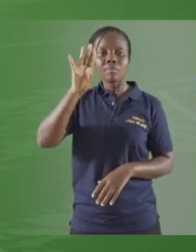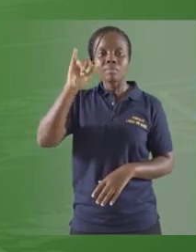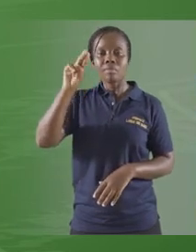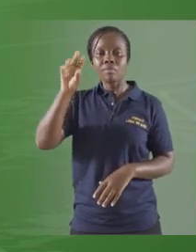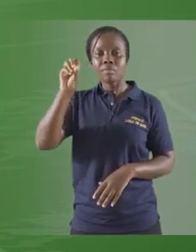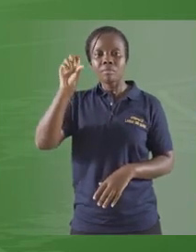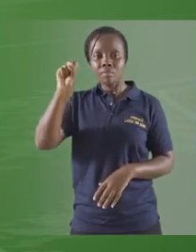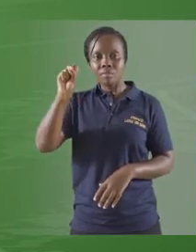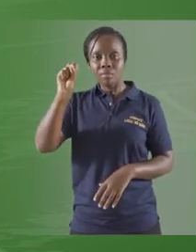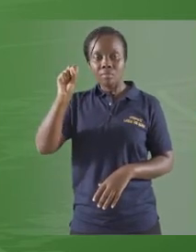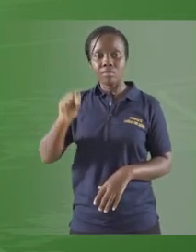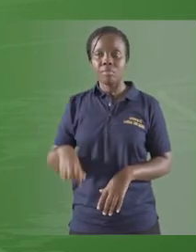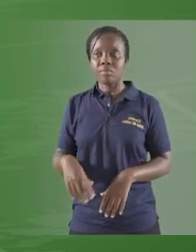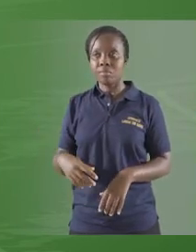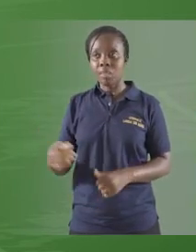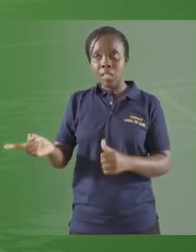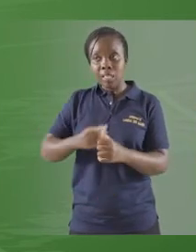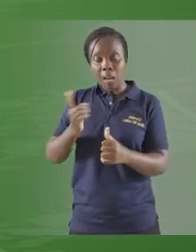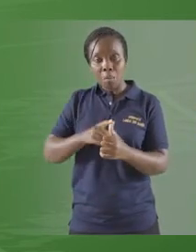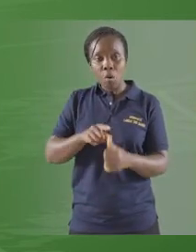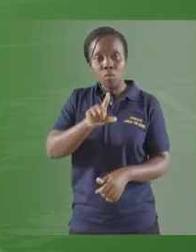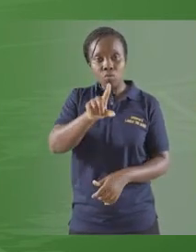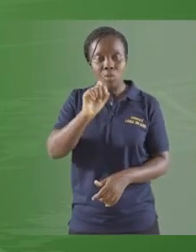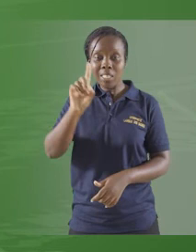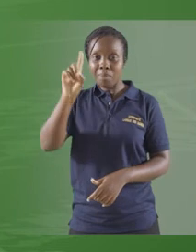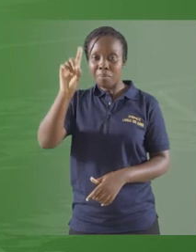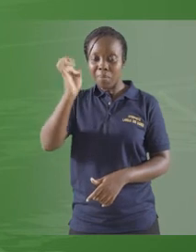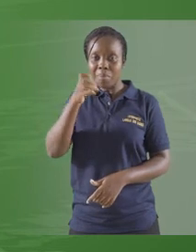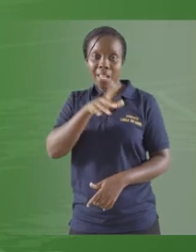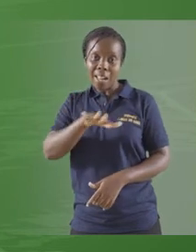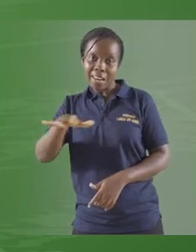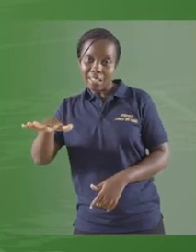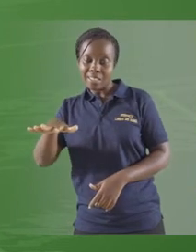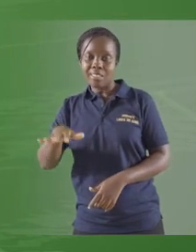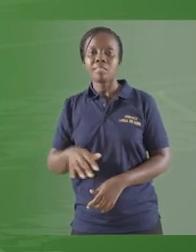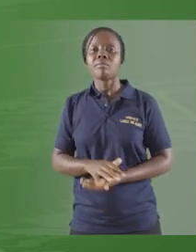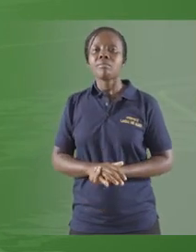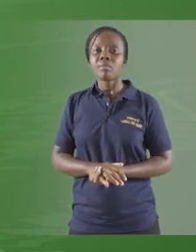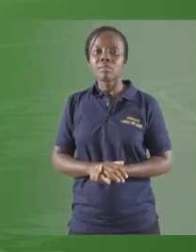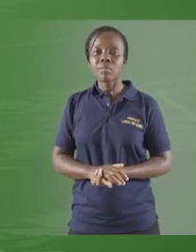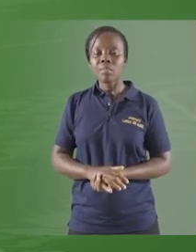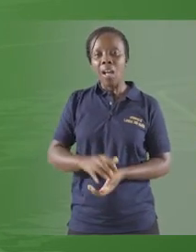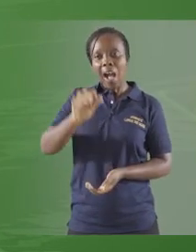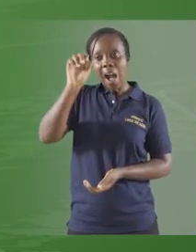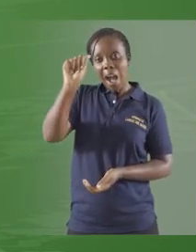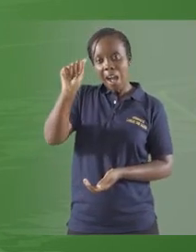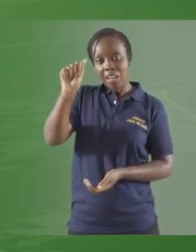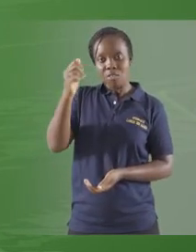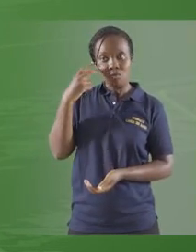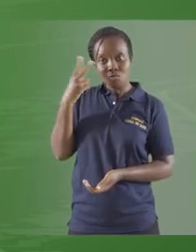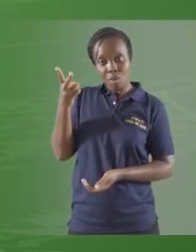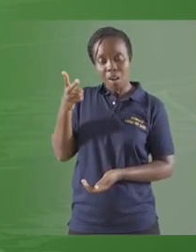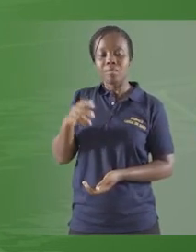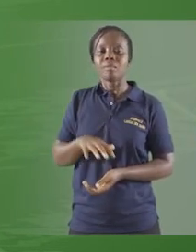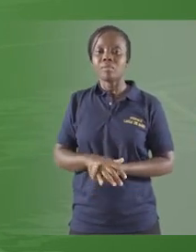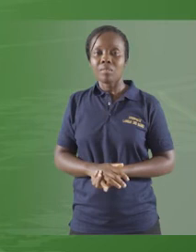Vous prenez, chers élèves, la première lettre de l'allèle récessif, l'initiale. L'initiale, la